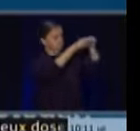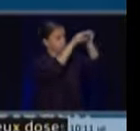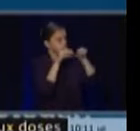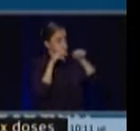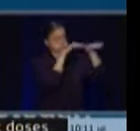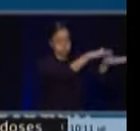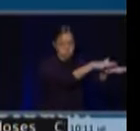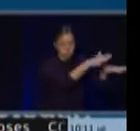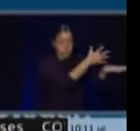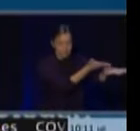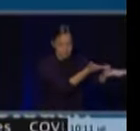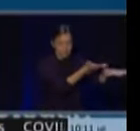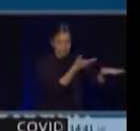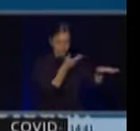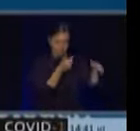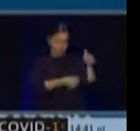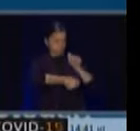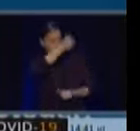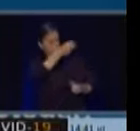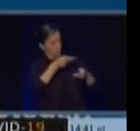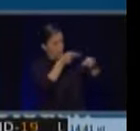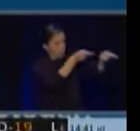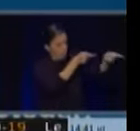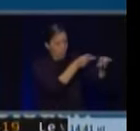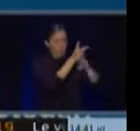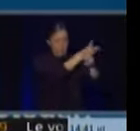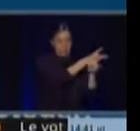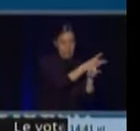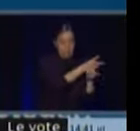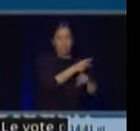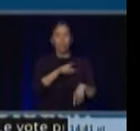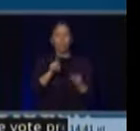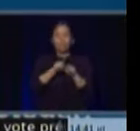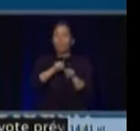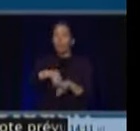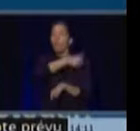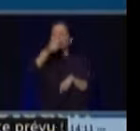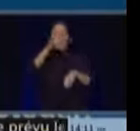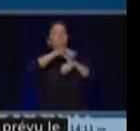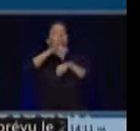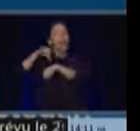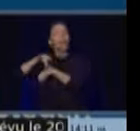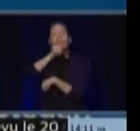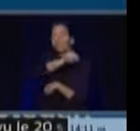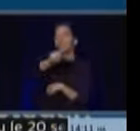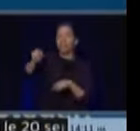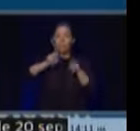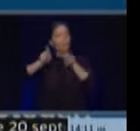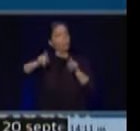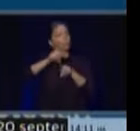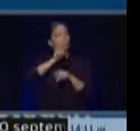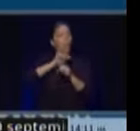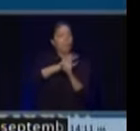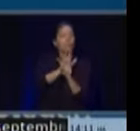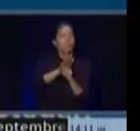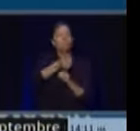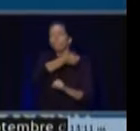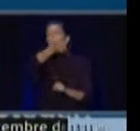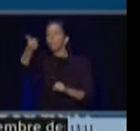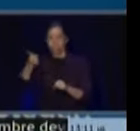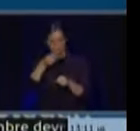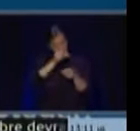à soigner les patients qui ont d'autres maladies. Mais là, on vient en plus